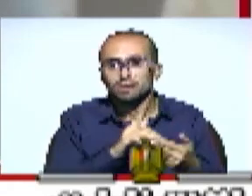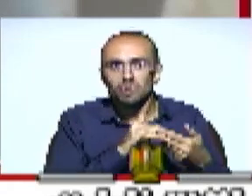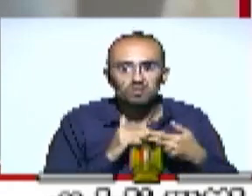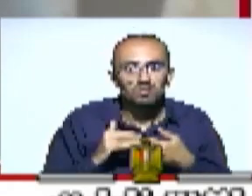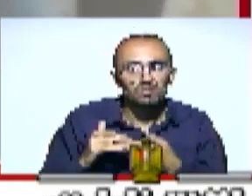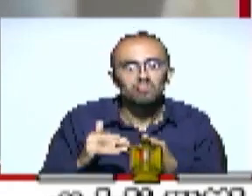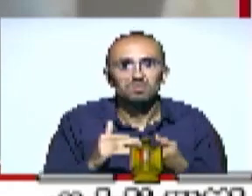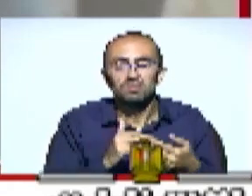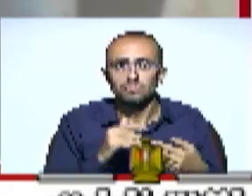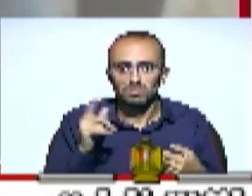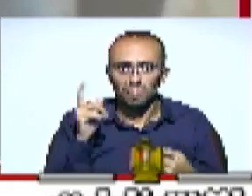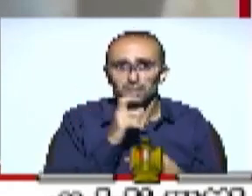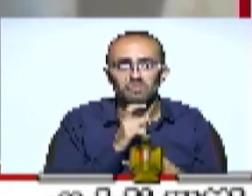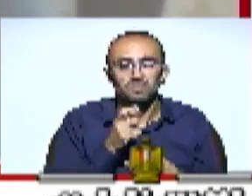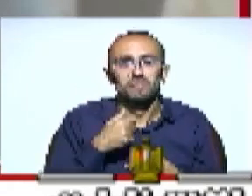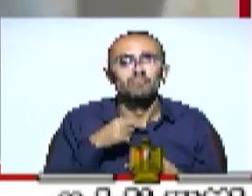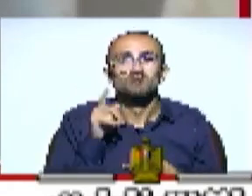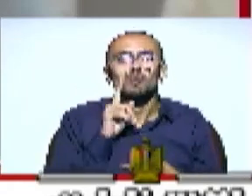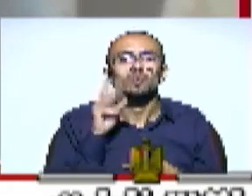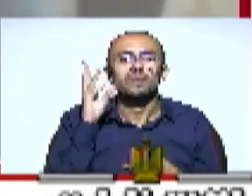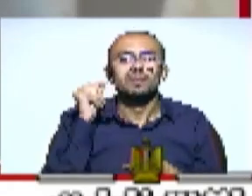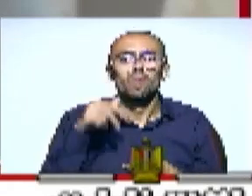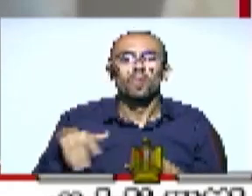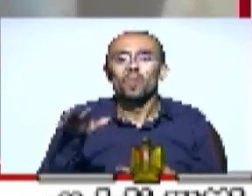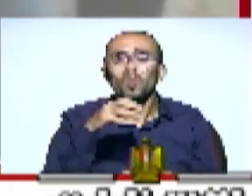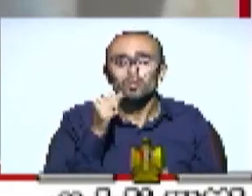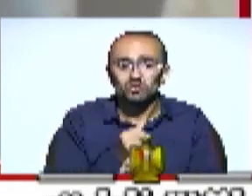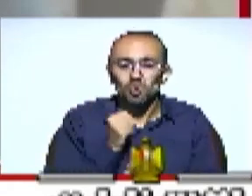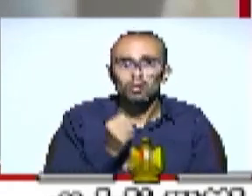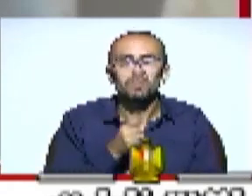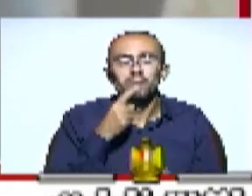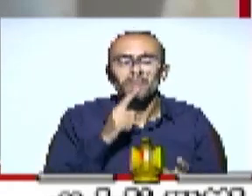بيساعدوا في انتظام العملية الانتخابية. عايزين ننسى حد يا جماعة، يعني كل اللي ساهم بنقول له شكرا.